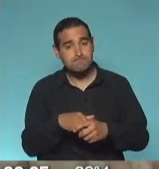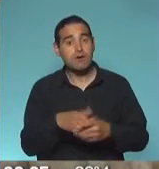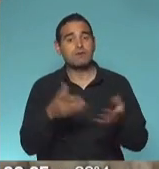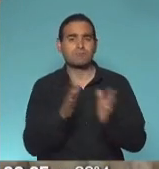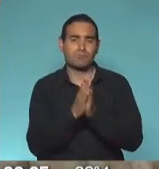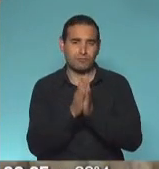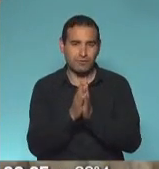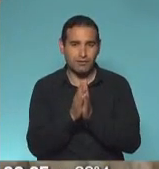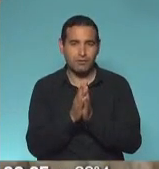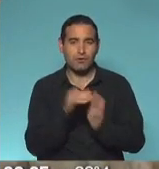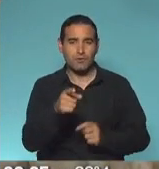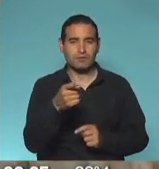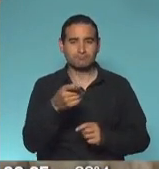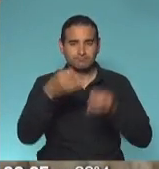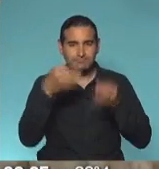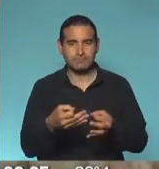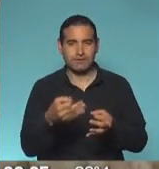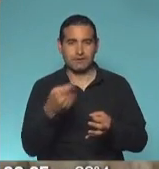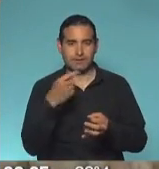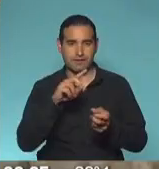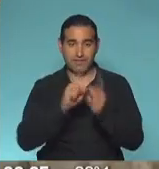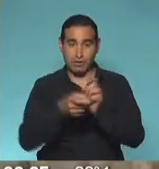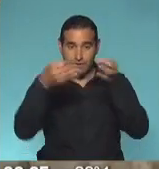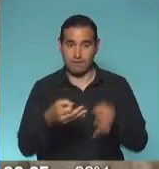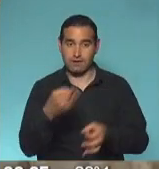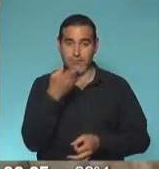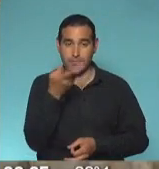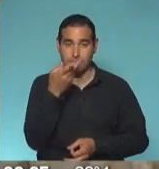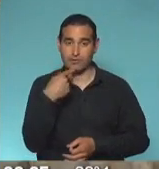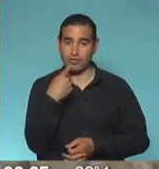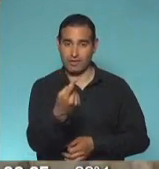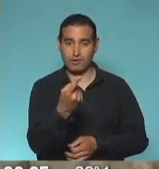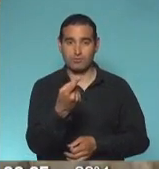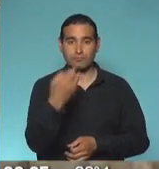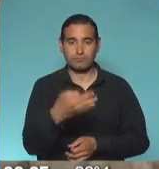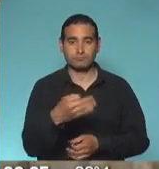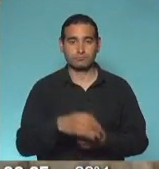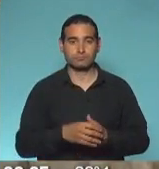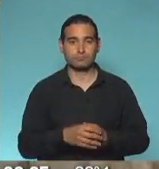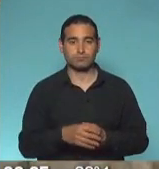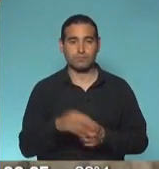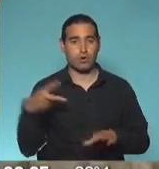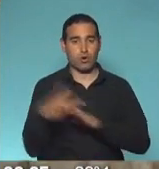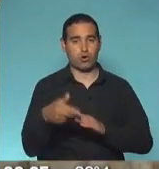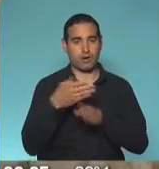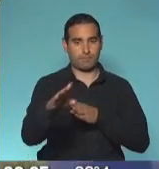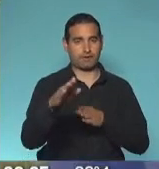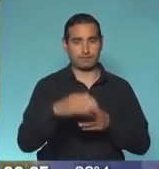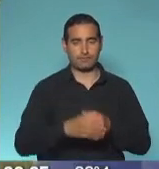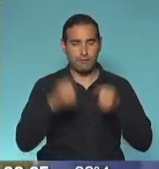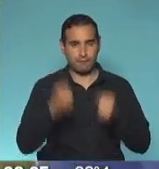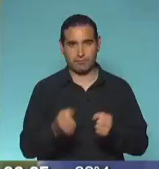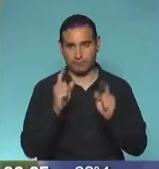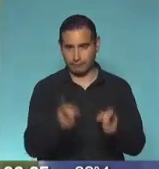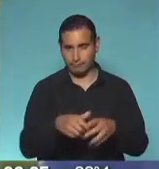biz kendi göbeğimizi, tercümeyi doğru yapsınlar, kendi göbeğimizi kendimiz kesiyoruz. Artık geri adım atmayacağız.